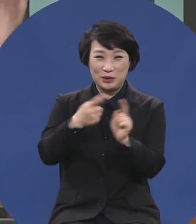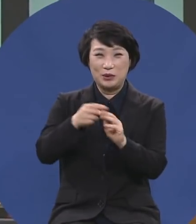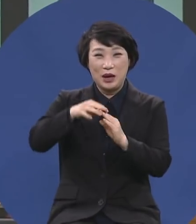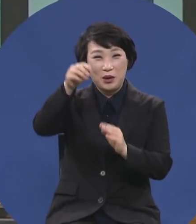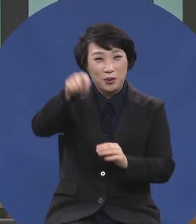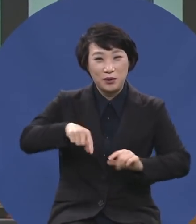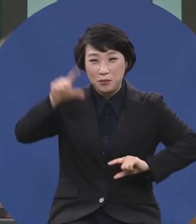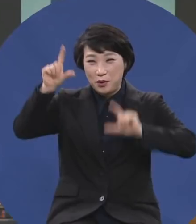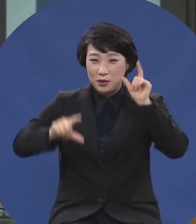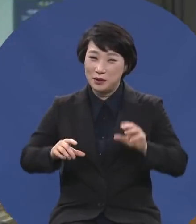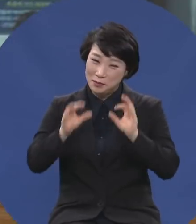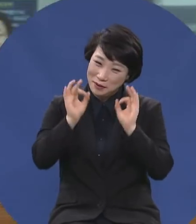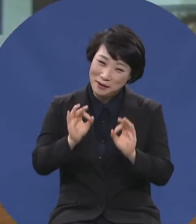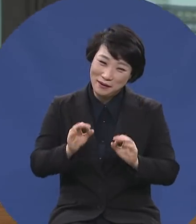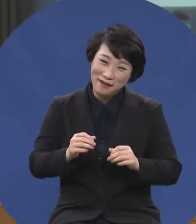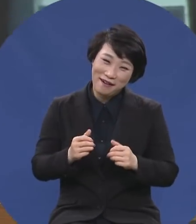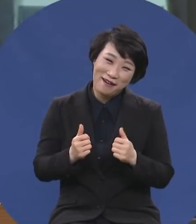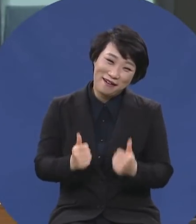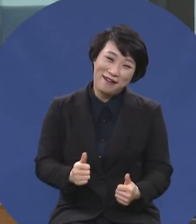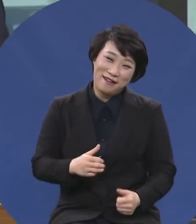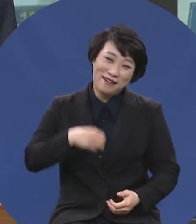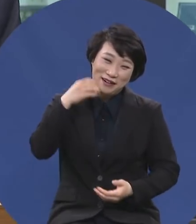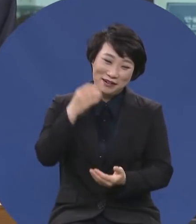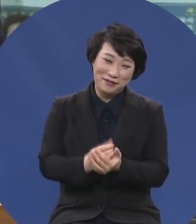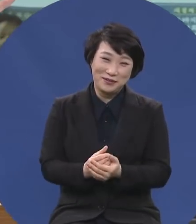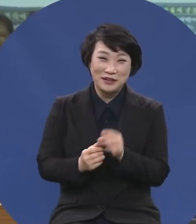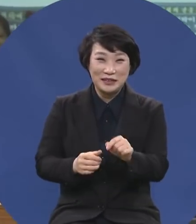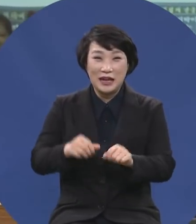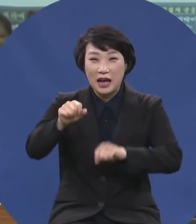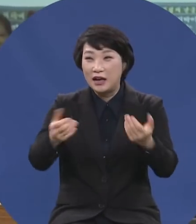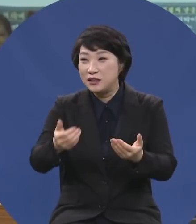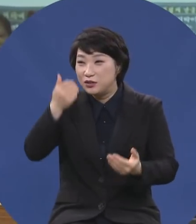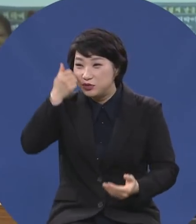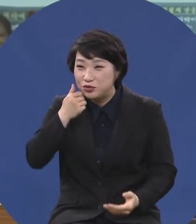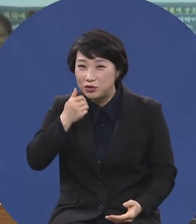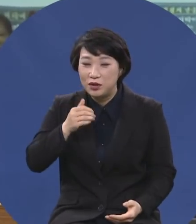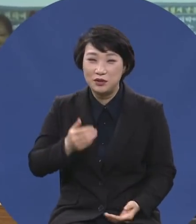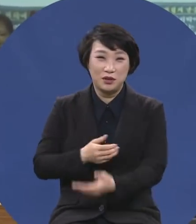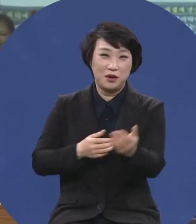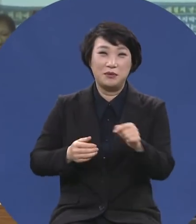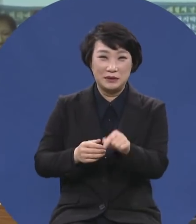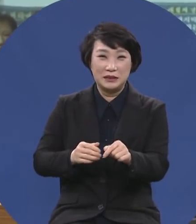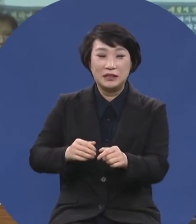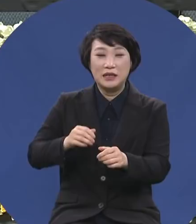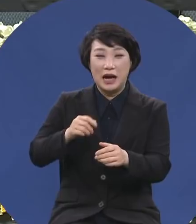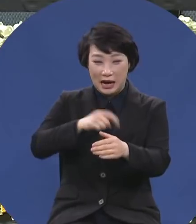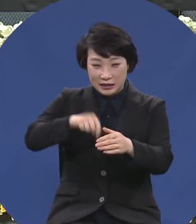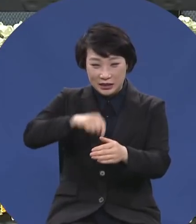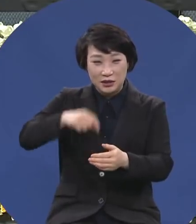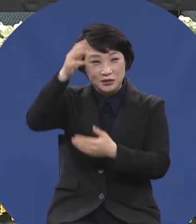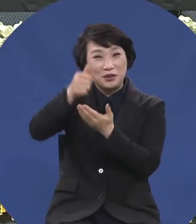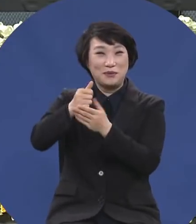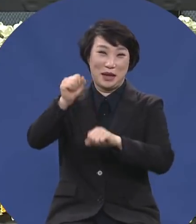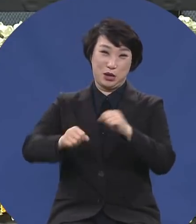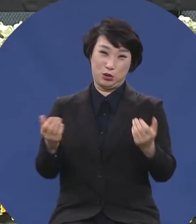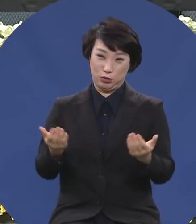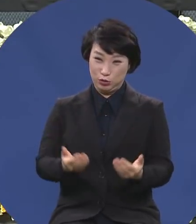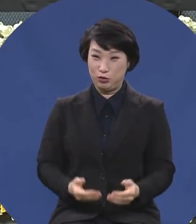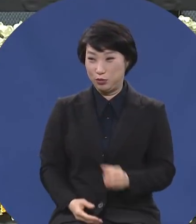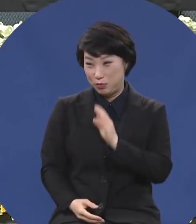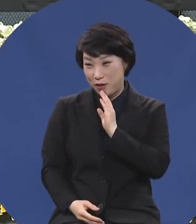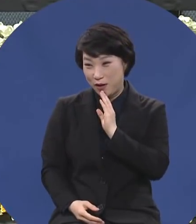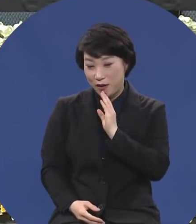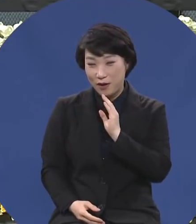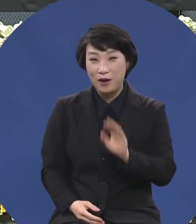모습이 이게 누가 하시는 일이냐? 아무도 그 속에서 성령이 하시는 일이요.